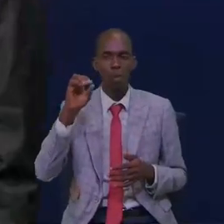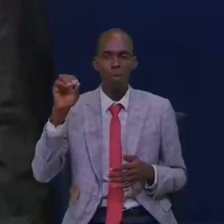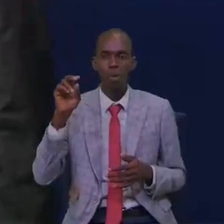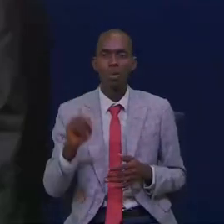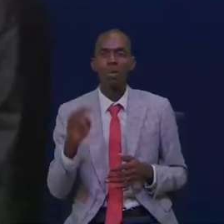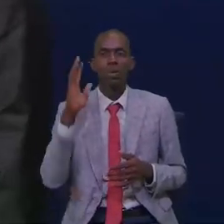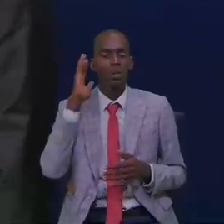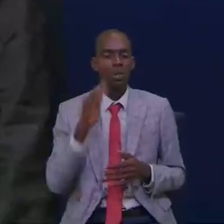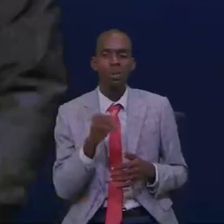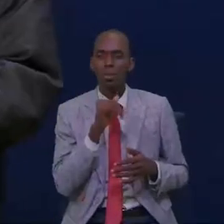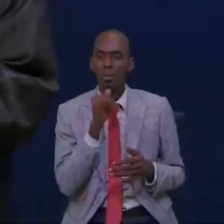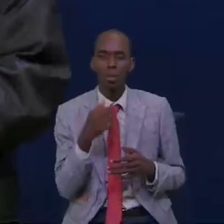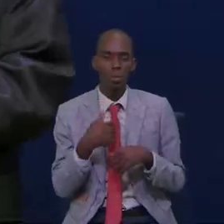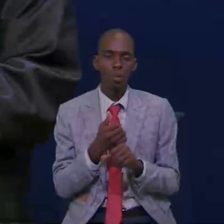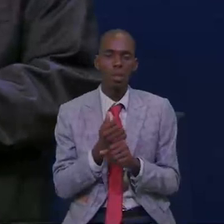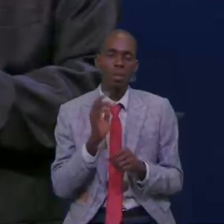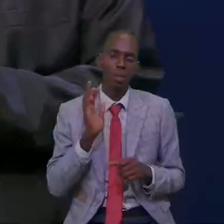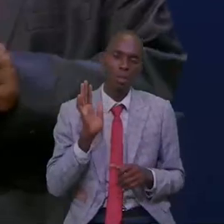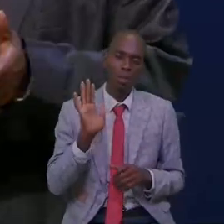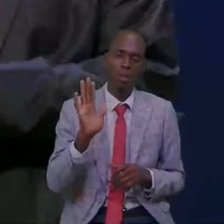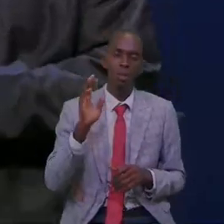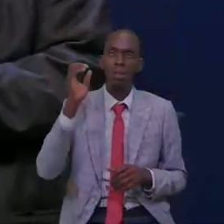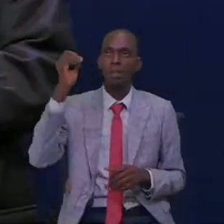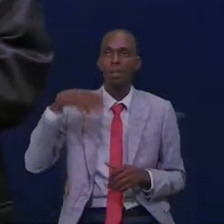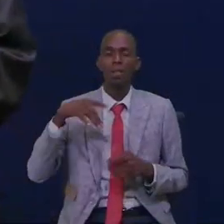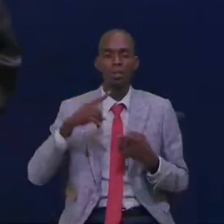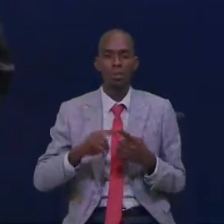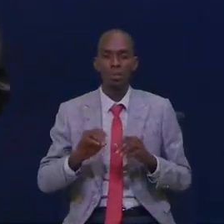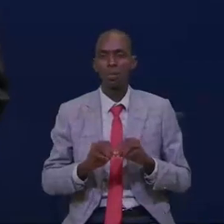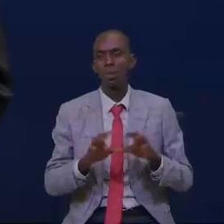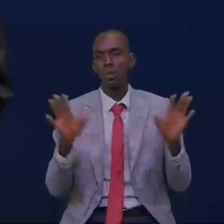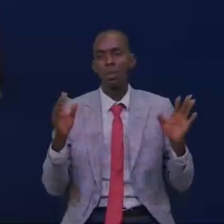lui sa clarté. Verset 11.